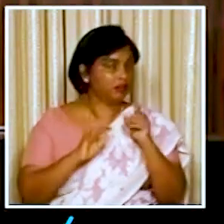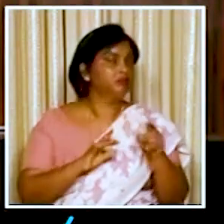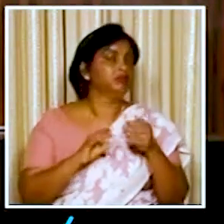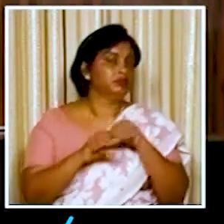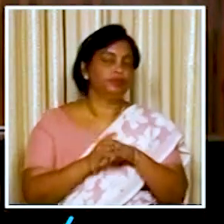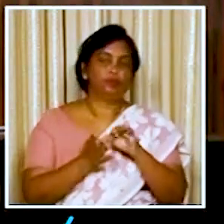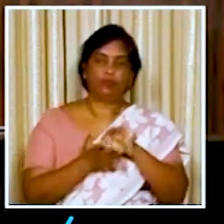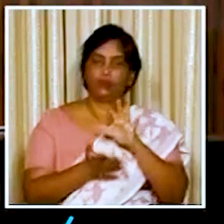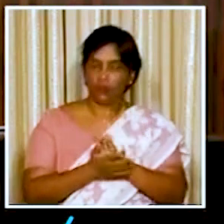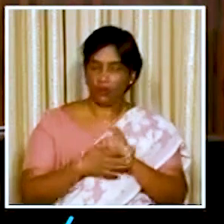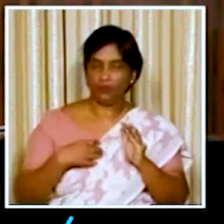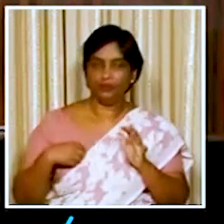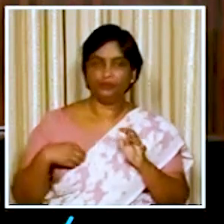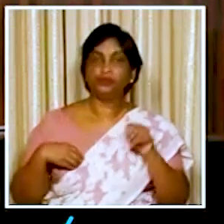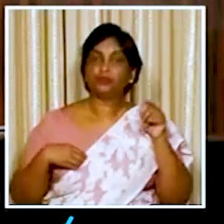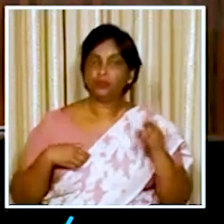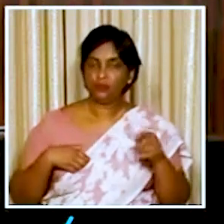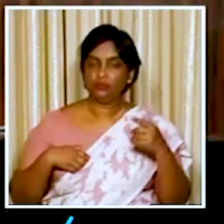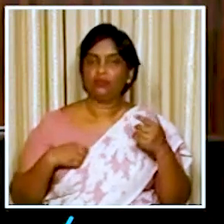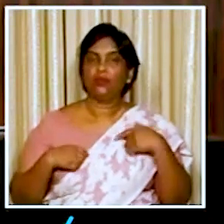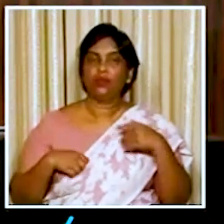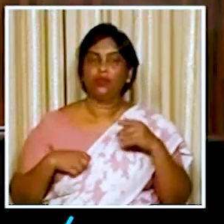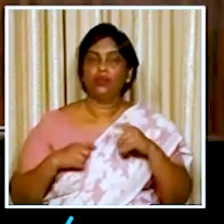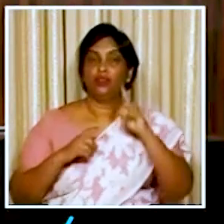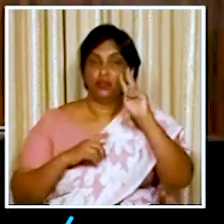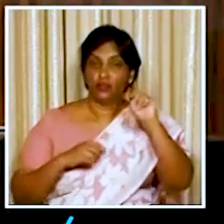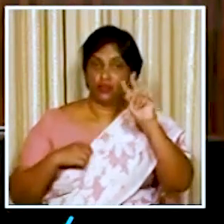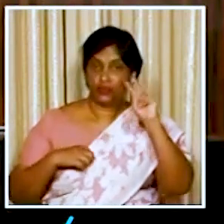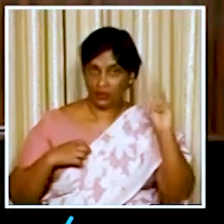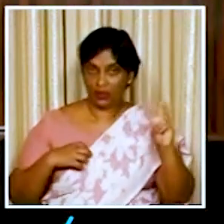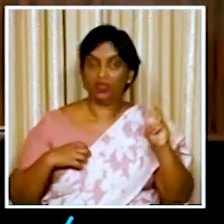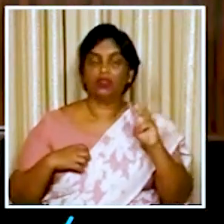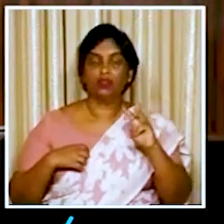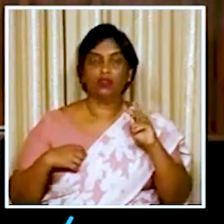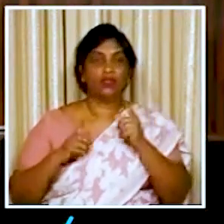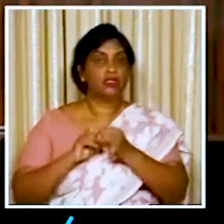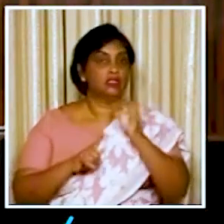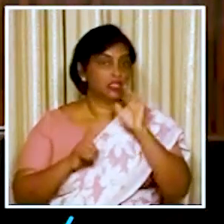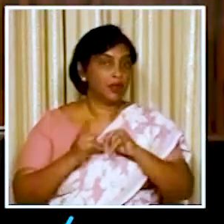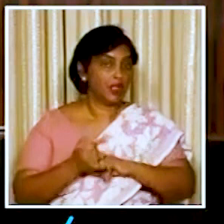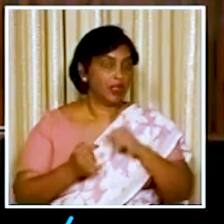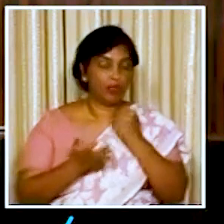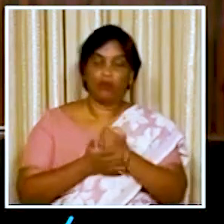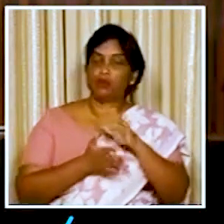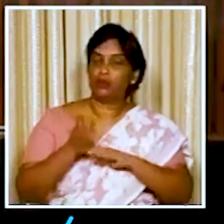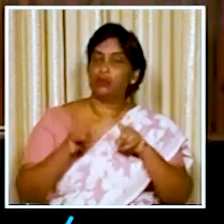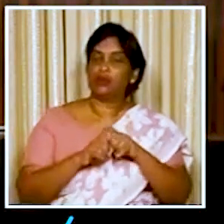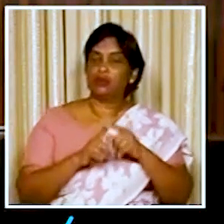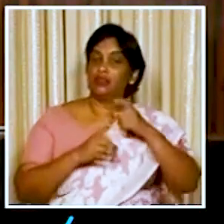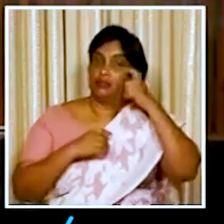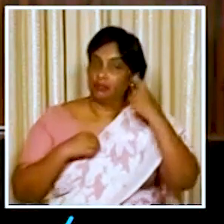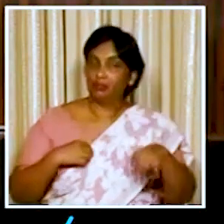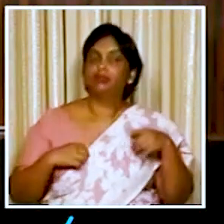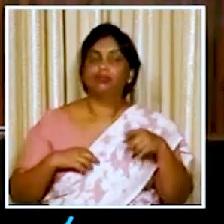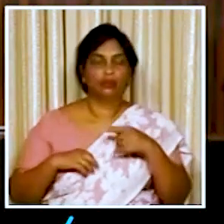තැබීමට පියවර ගන්නා ලදී. ඉන් අනතුරුව 20/22/3/3 දින ඇති ජනාධිපති ලේකම්වරයාගේ ලිපිය අනුව එම සාක්ෂි